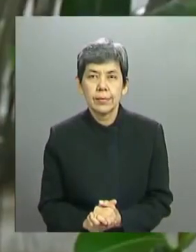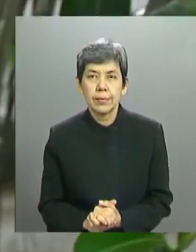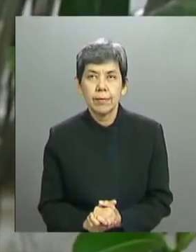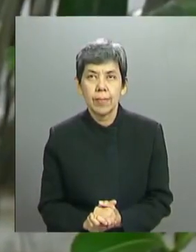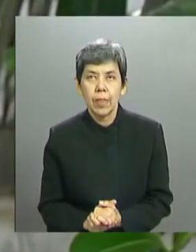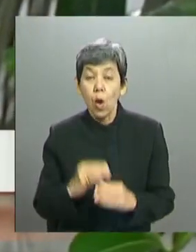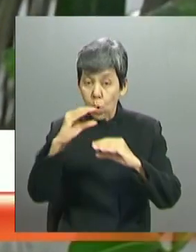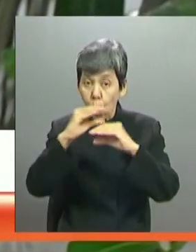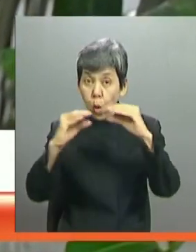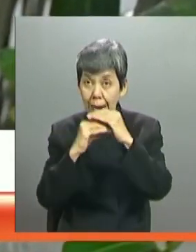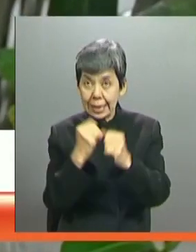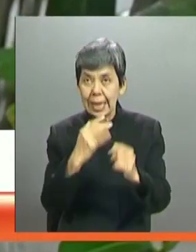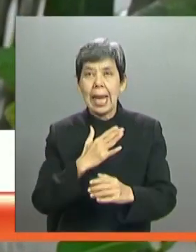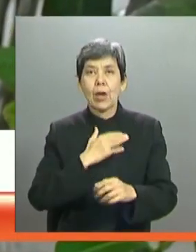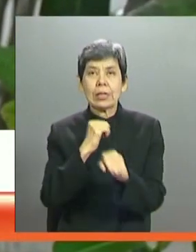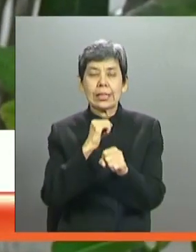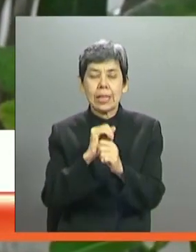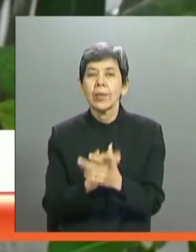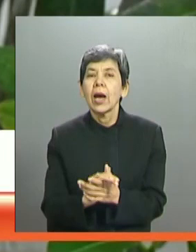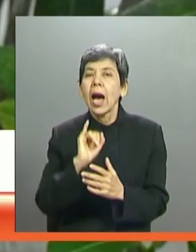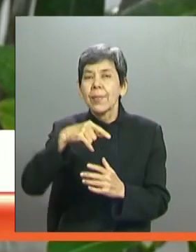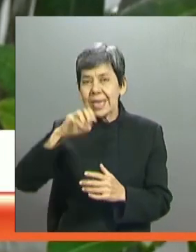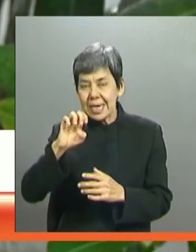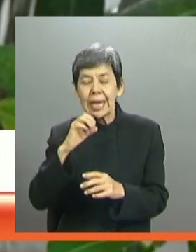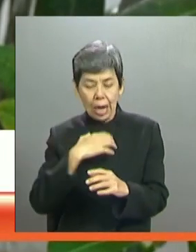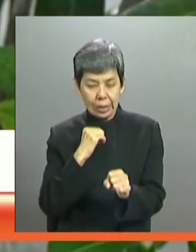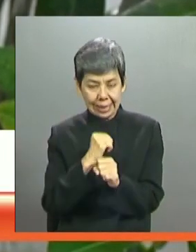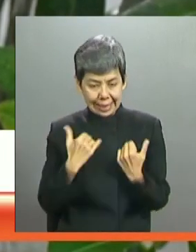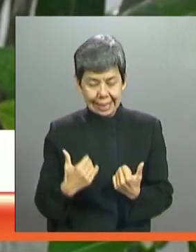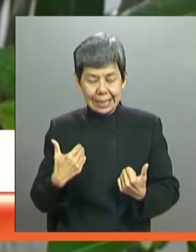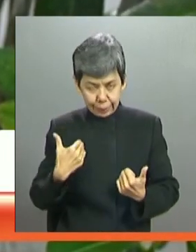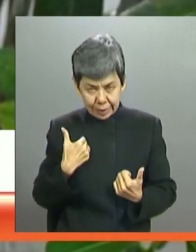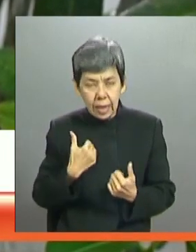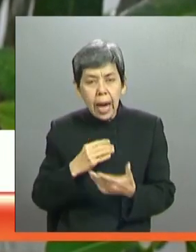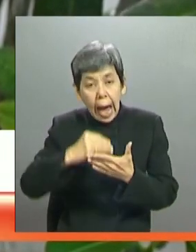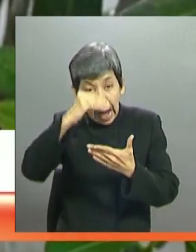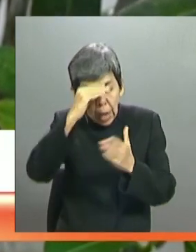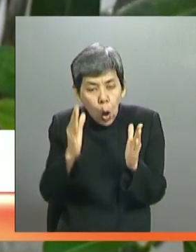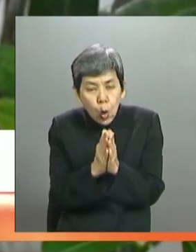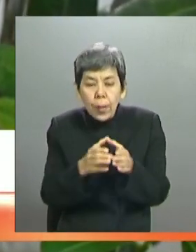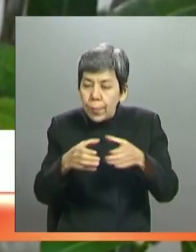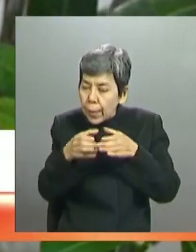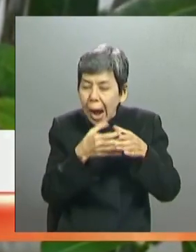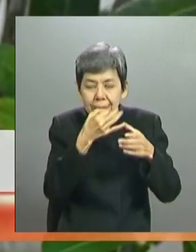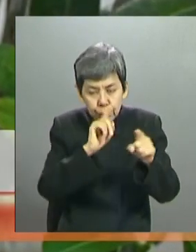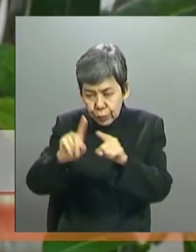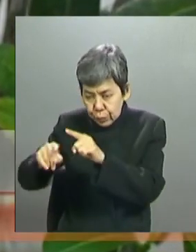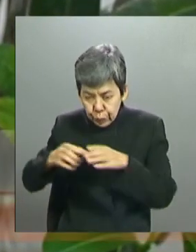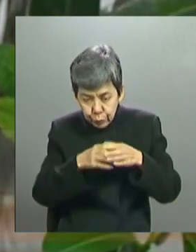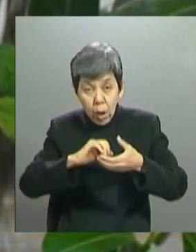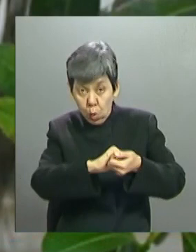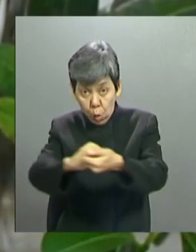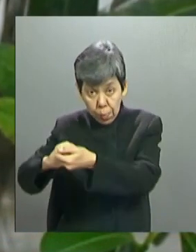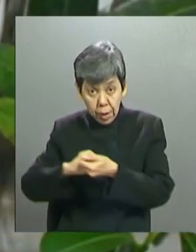โครงการ IPE หรือเราเรียกว่า Interprofessional Education นะคะเป็นการเรียนการสอนร่วมสหวิชาชีพก็จริงๆแล้วอ่ะเกิด